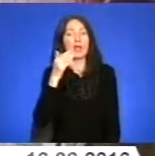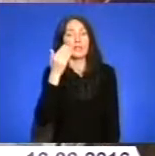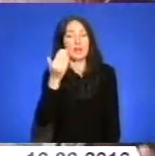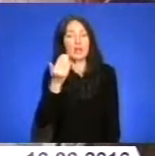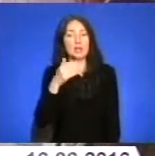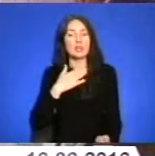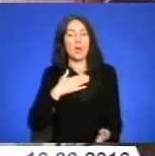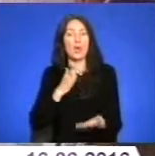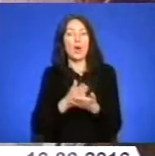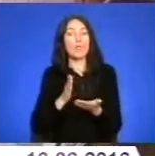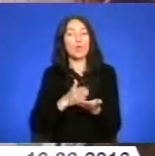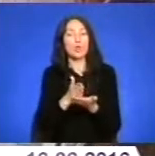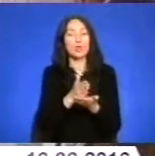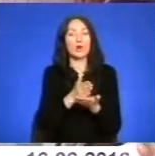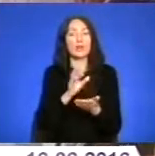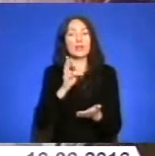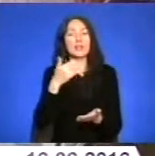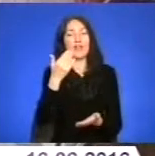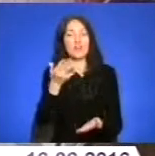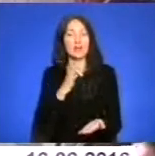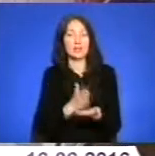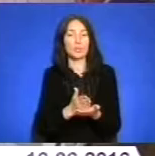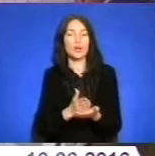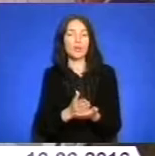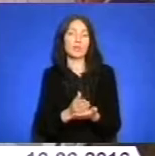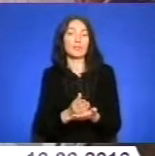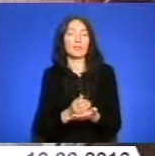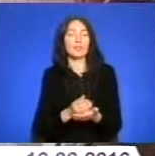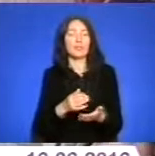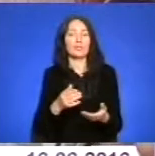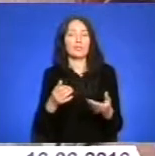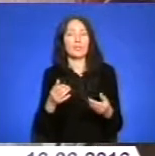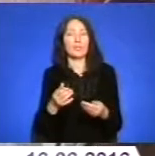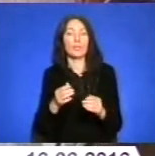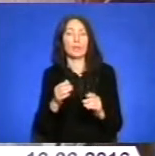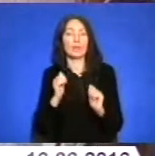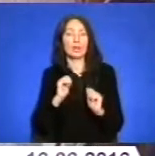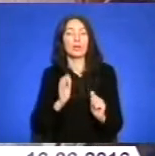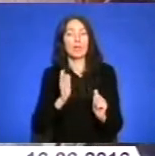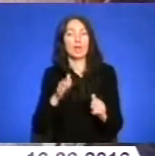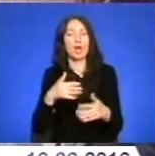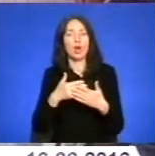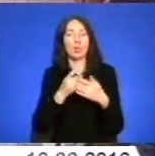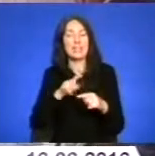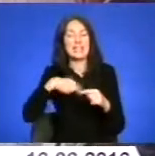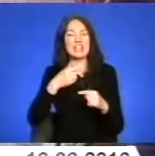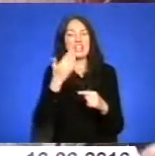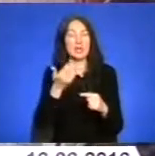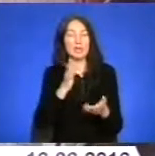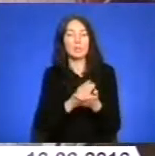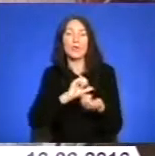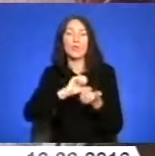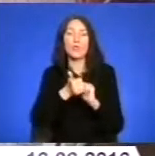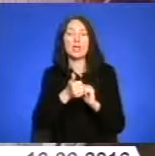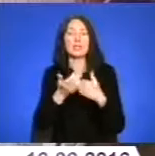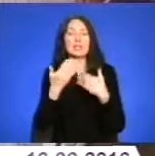маємо орієнтуватися, на вас має розраховувати громада, і через вас має помінятися